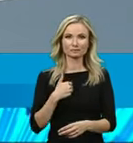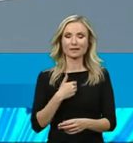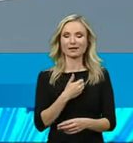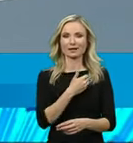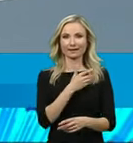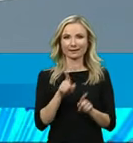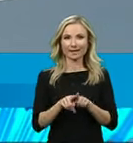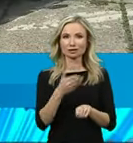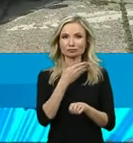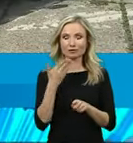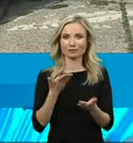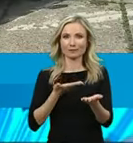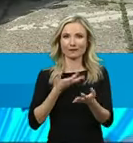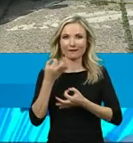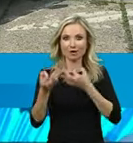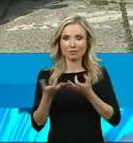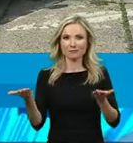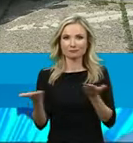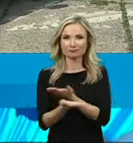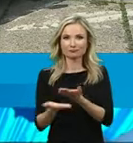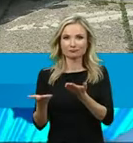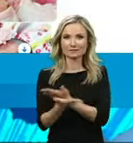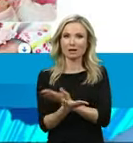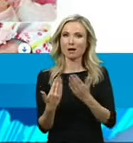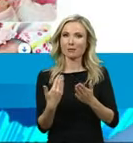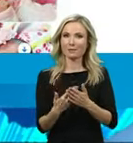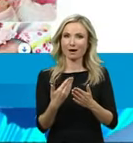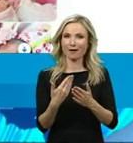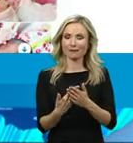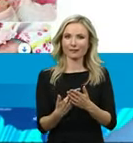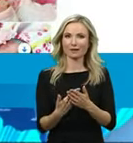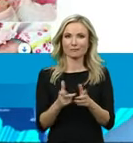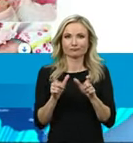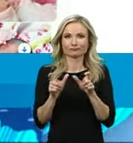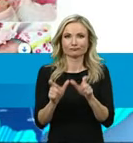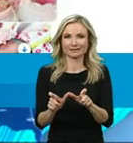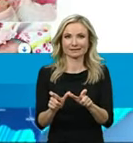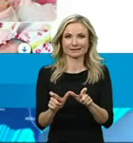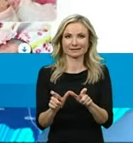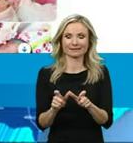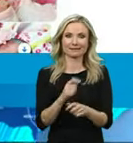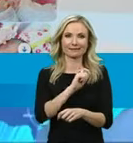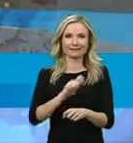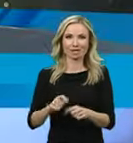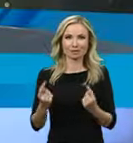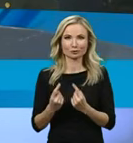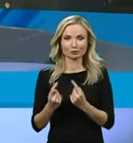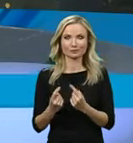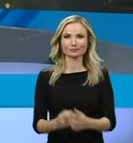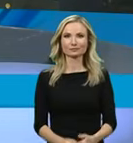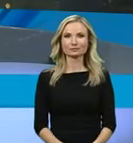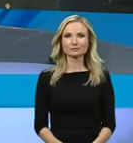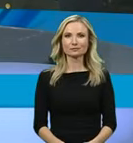vyměňovaly informace a ten zvyšující se trend přeshraničního páchání trestné činnosti jsme potírali co nejefektivněji. Ještě prosím stručně,